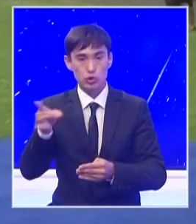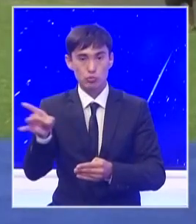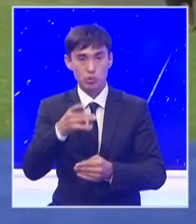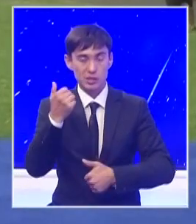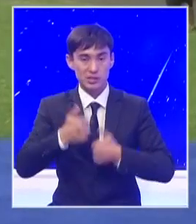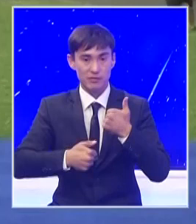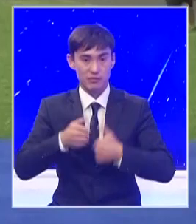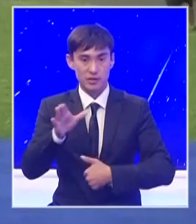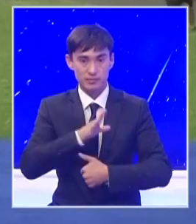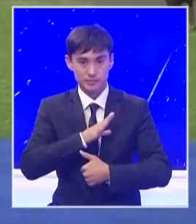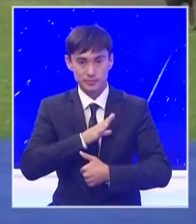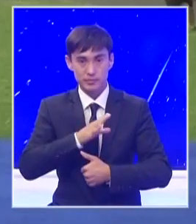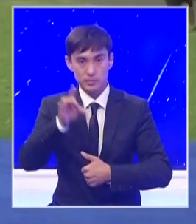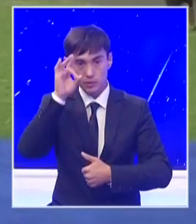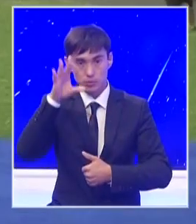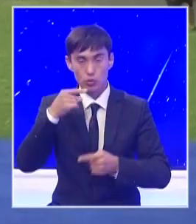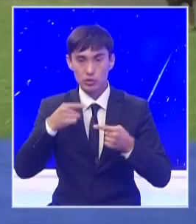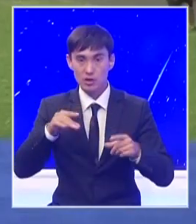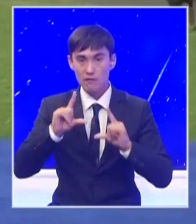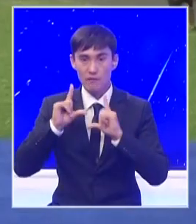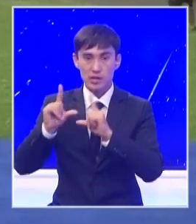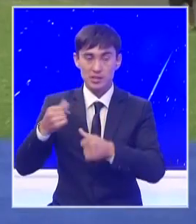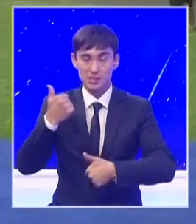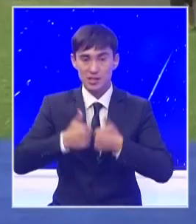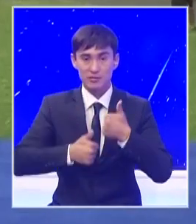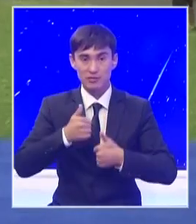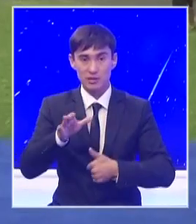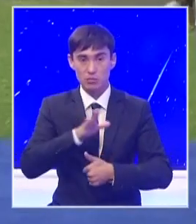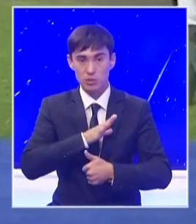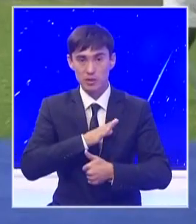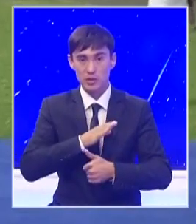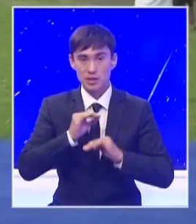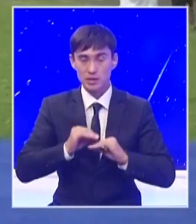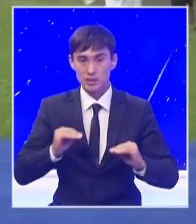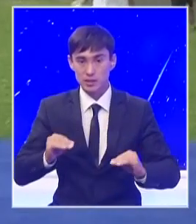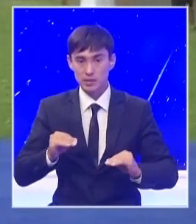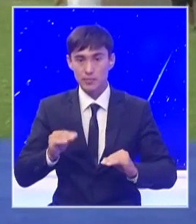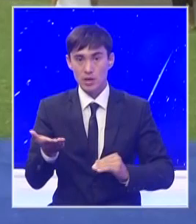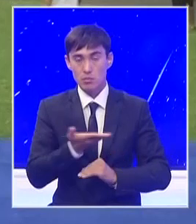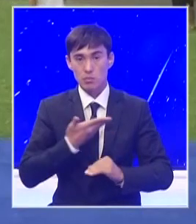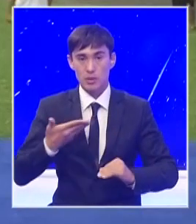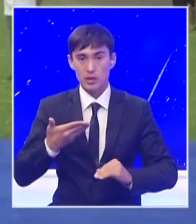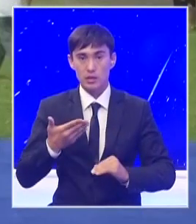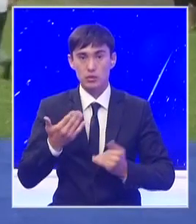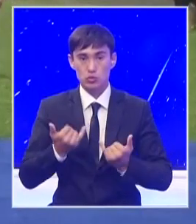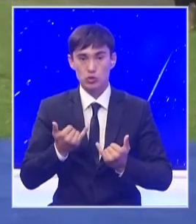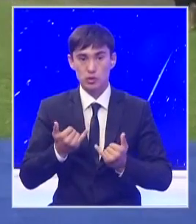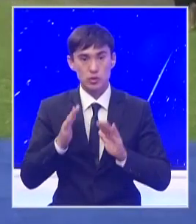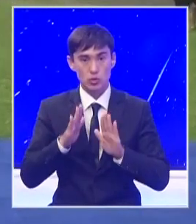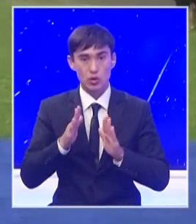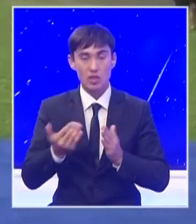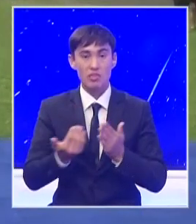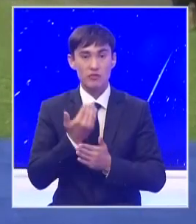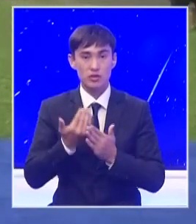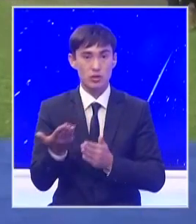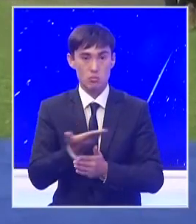республиканских соревнований, чемпионами даже каких-то выездных соревнований был для детей. То есть мы уже не только новички,